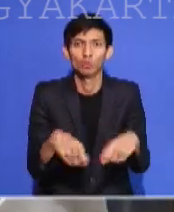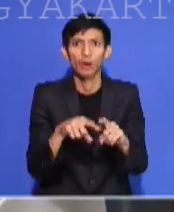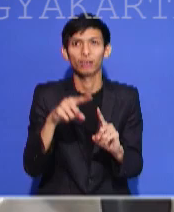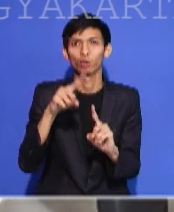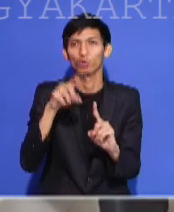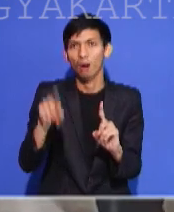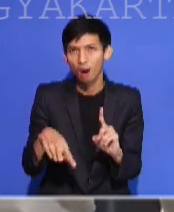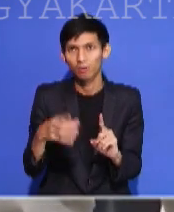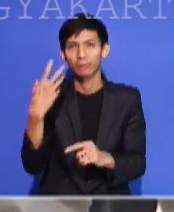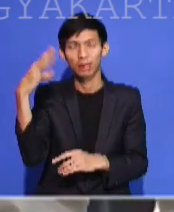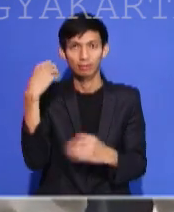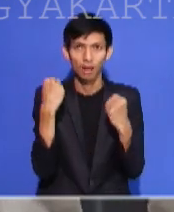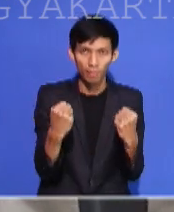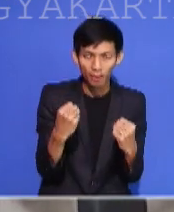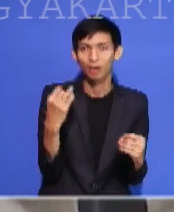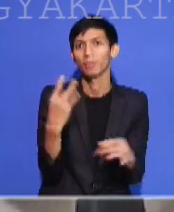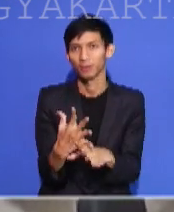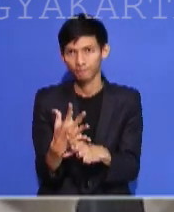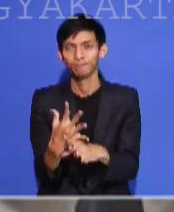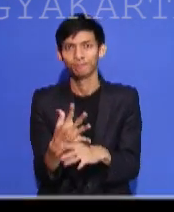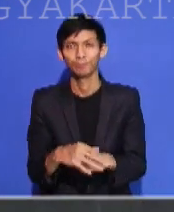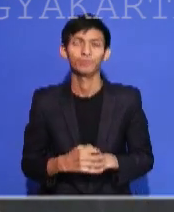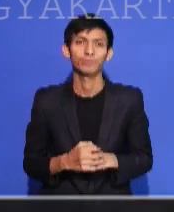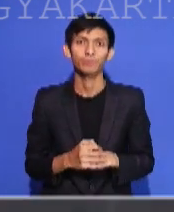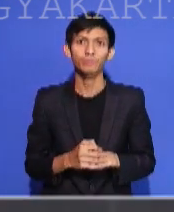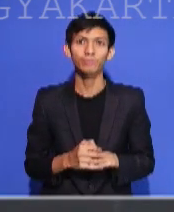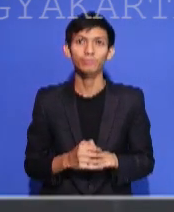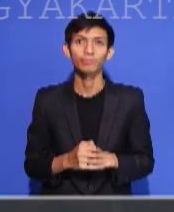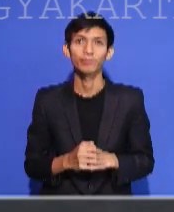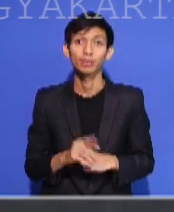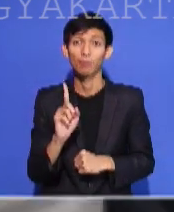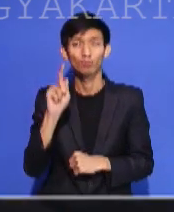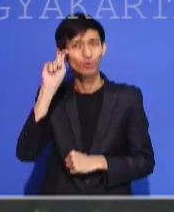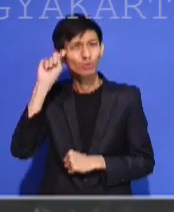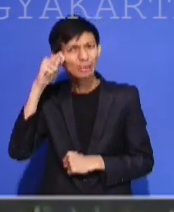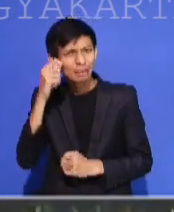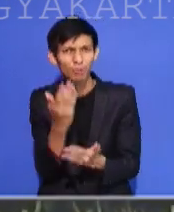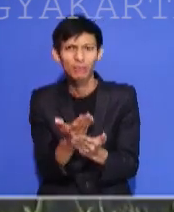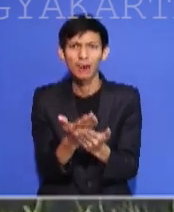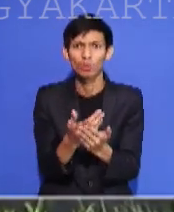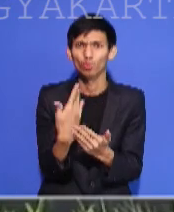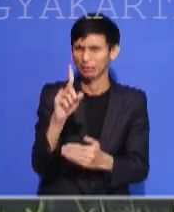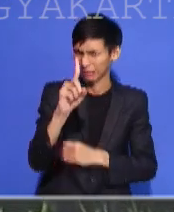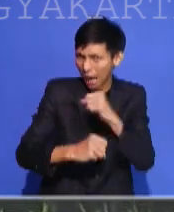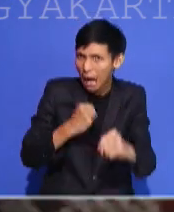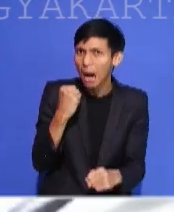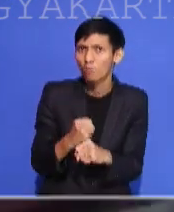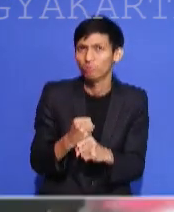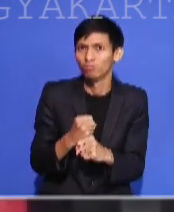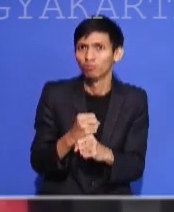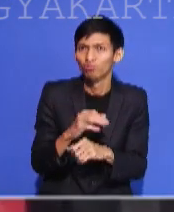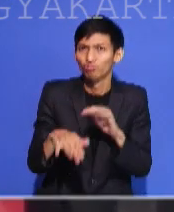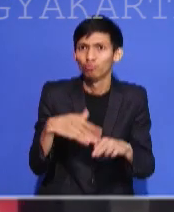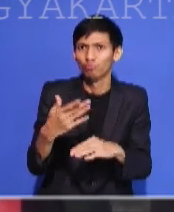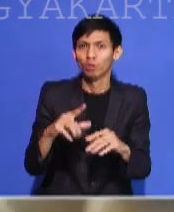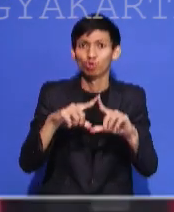Sosnaker Trans Kota Yogya sebelumnya mengingat tuntutan karyawan sudah berjalan 1 tahun dan sudah diturunkannya surat